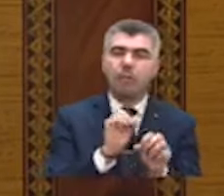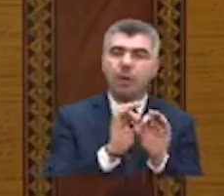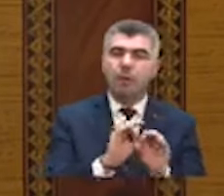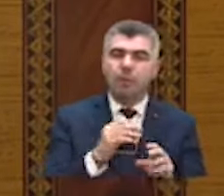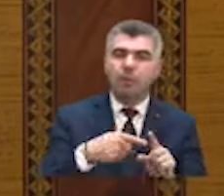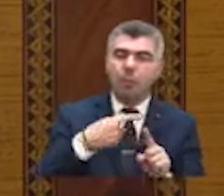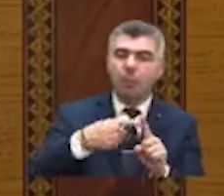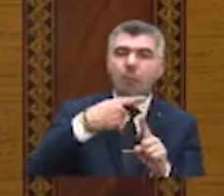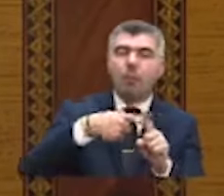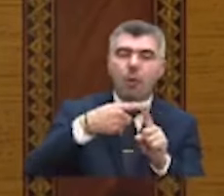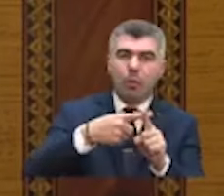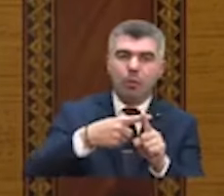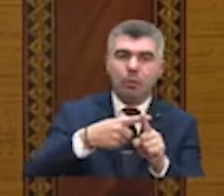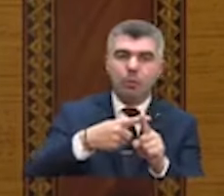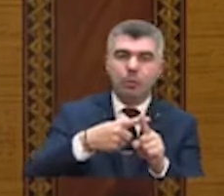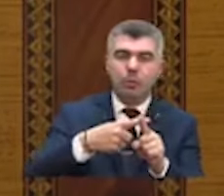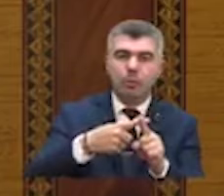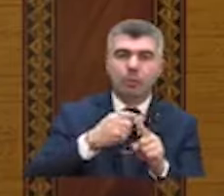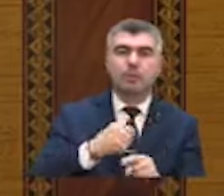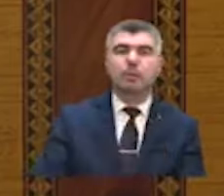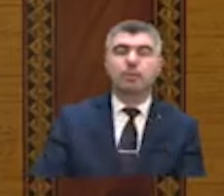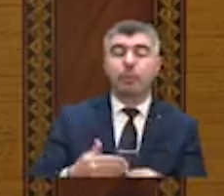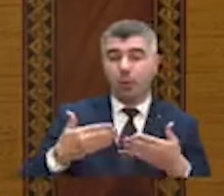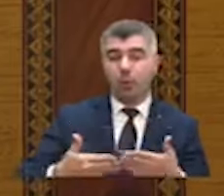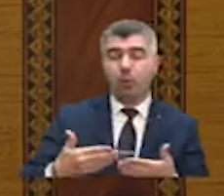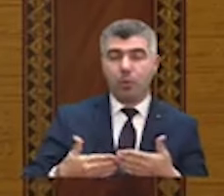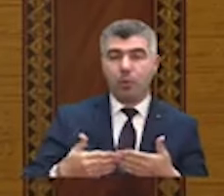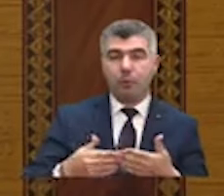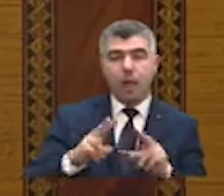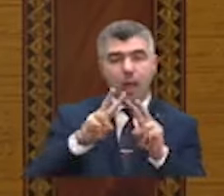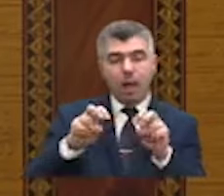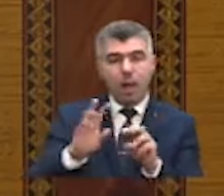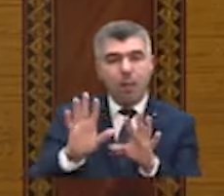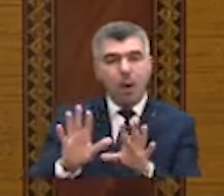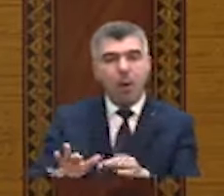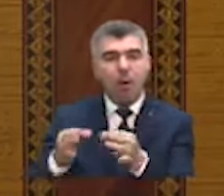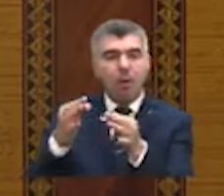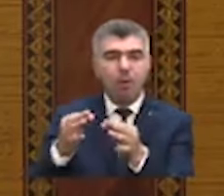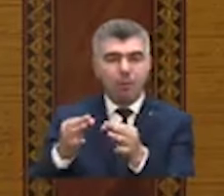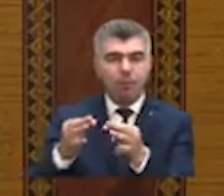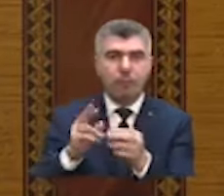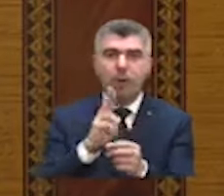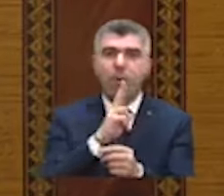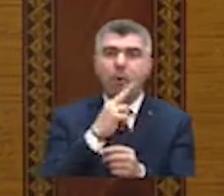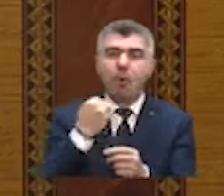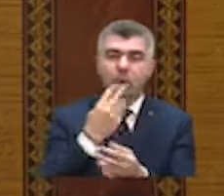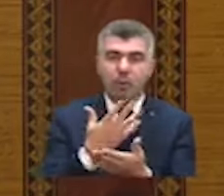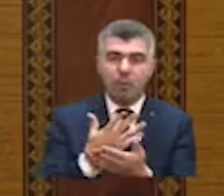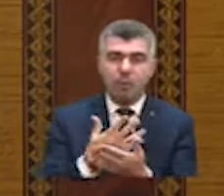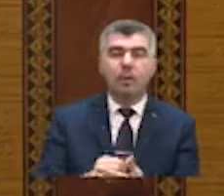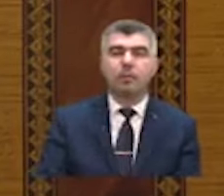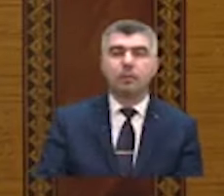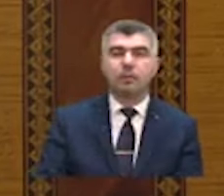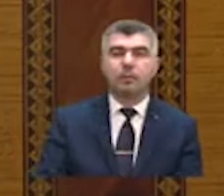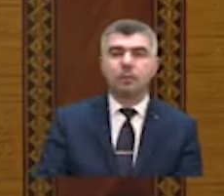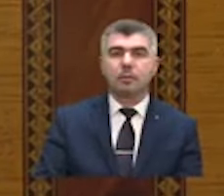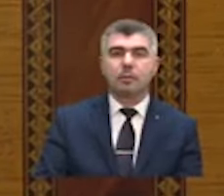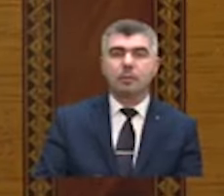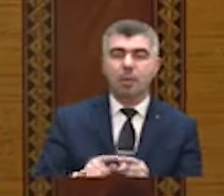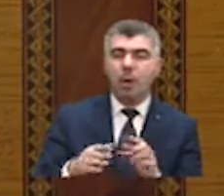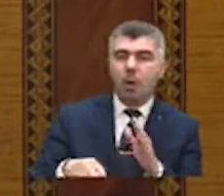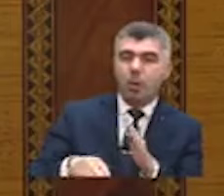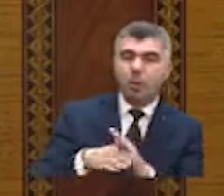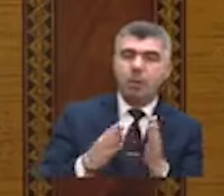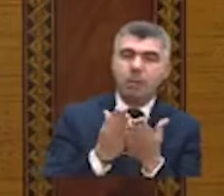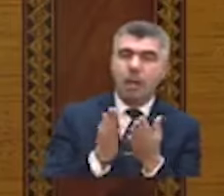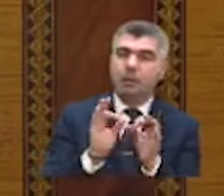وتراكم داكشي لبعض الملايين واللي هما اليوم خصنا نلقاو لهم الحل الحكومه كتحاول انه اولا ما يبقاو يخرجوا